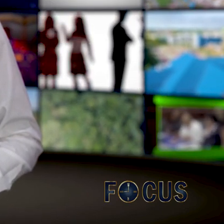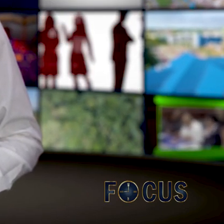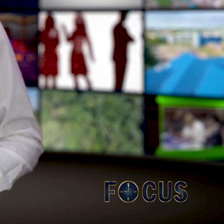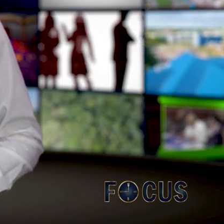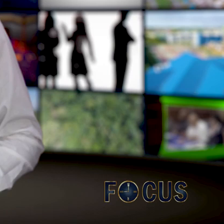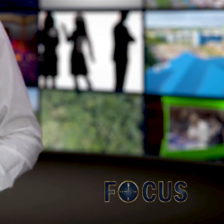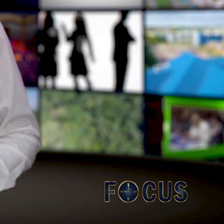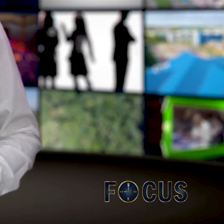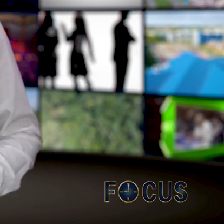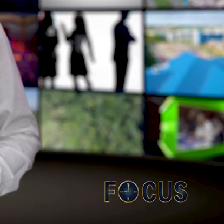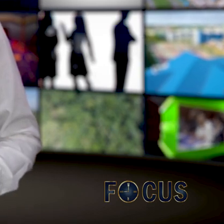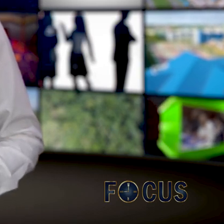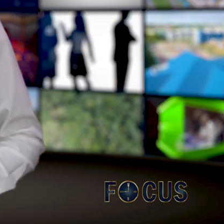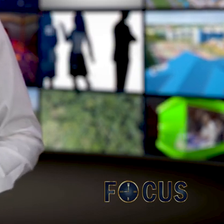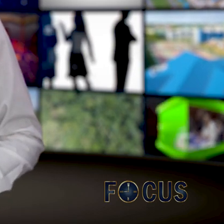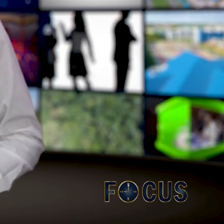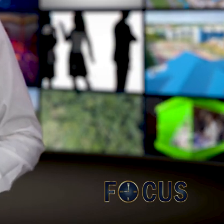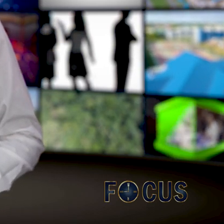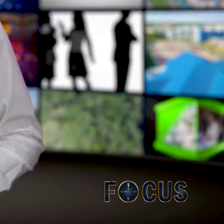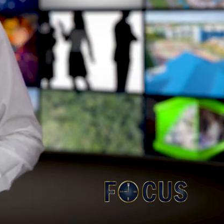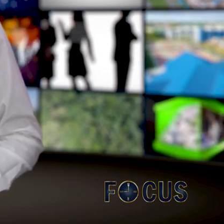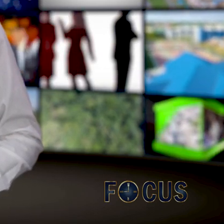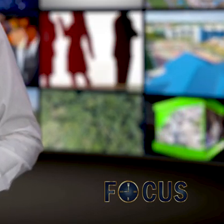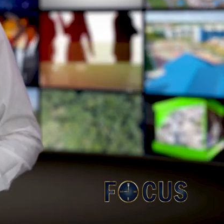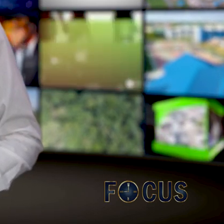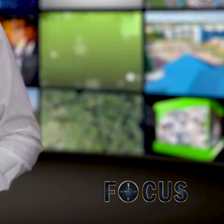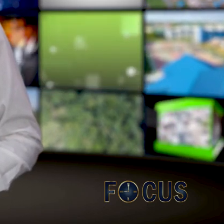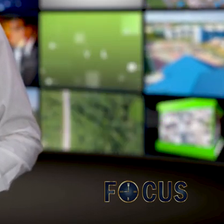van dit virus. Wij dienen ons te blijven houden aan de